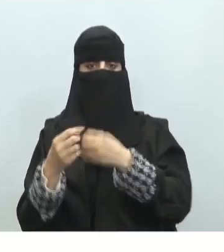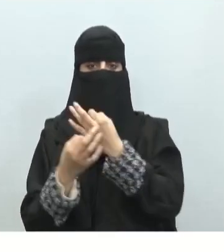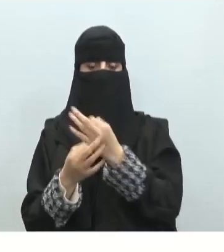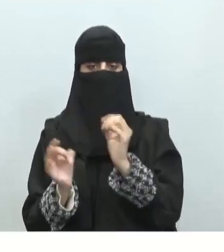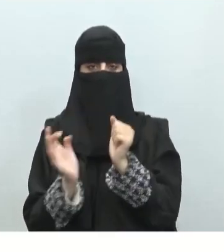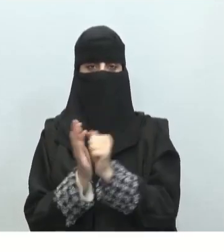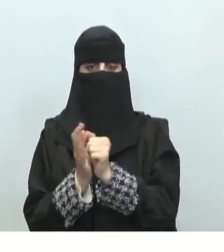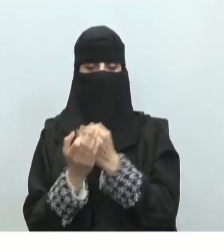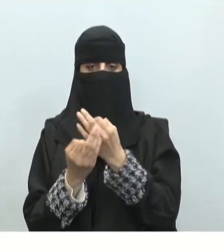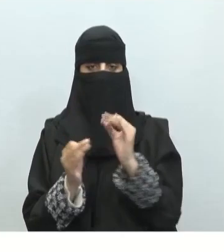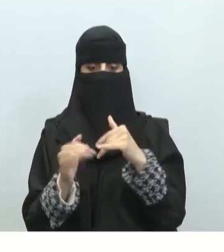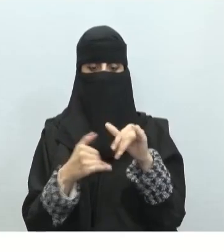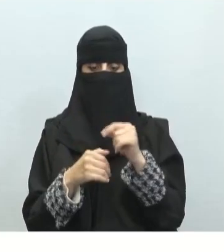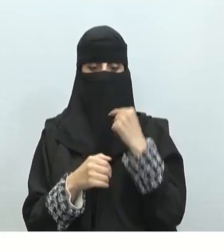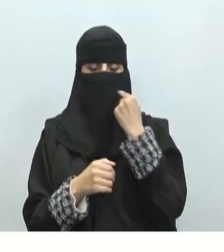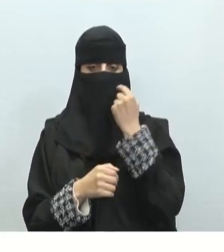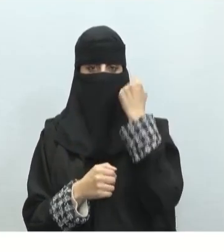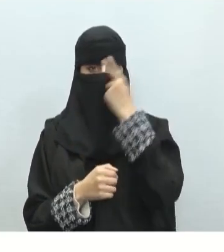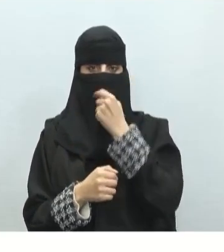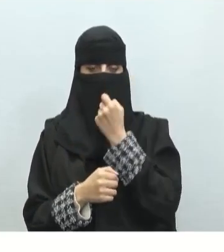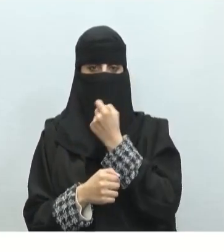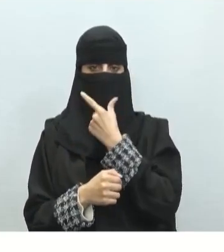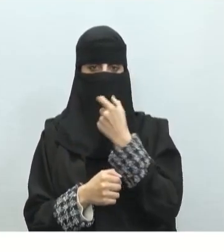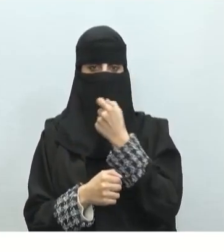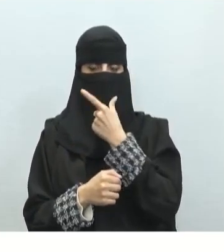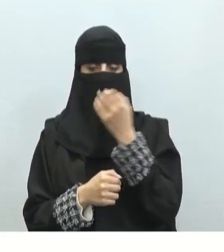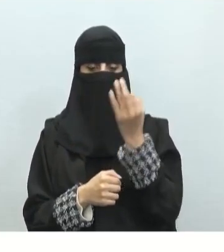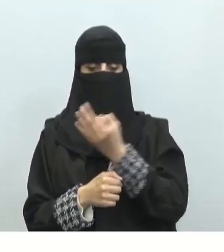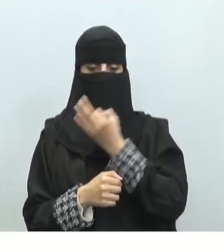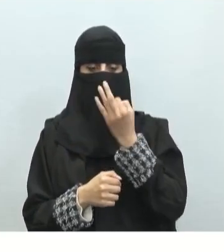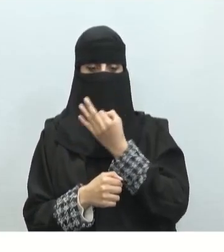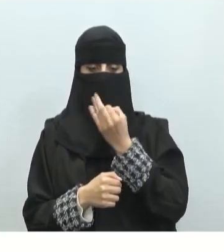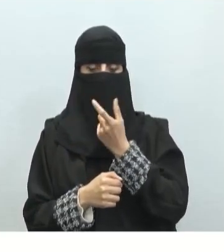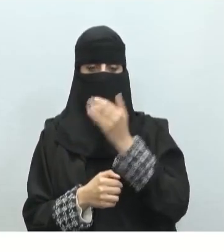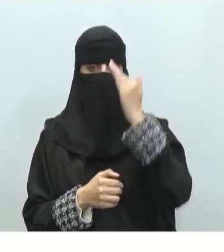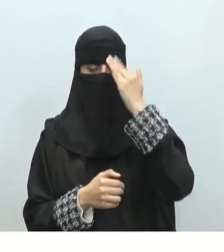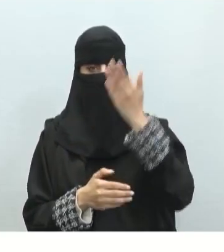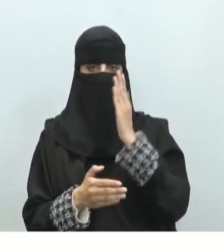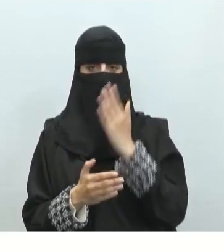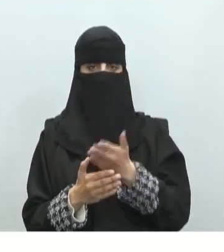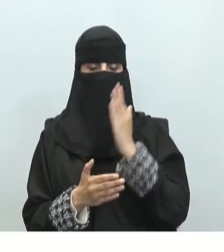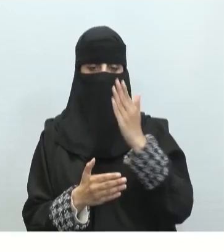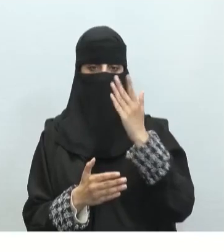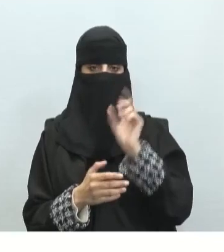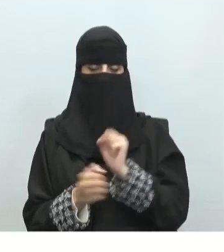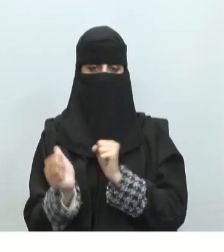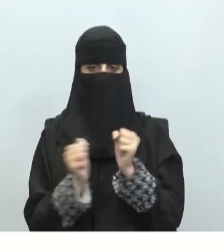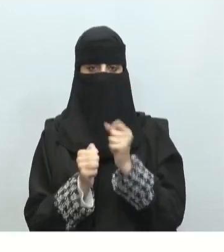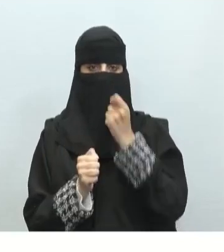والشوارع تبتسم الافواه وتردد الالسنه عبارات التهنئه